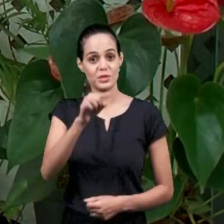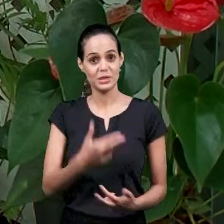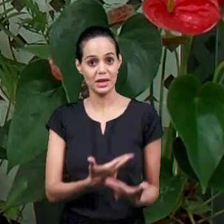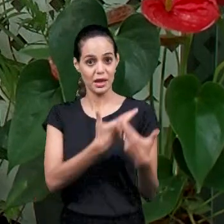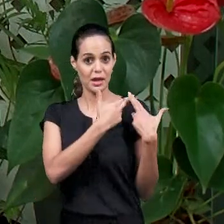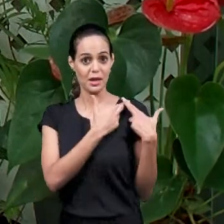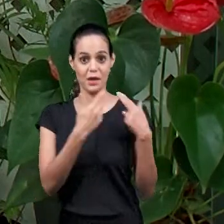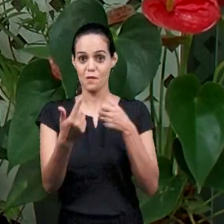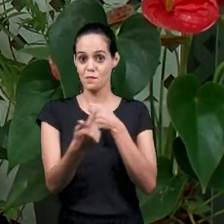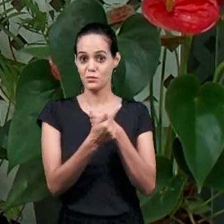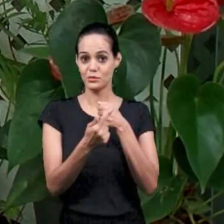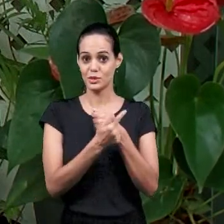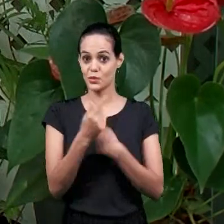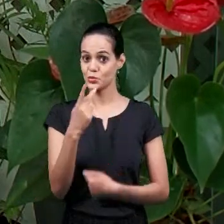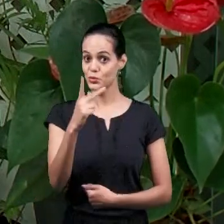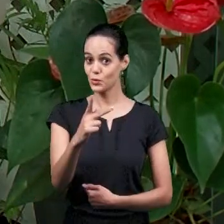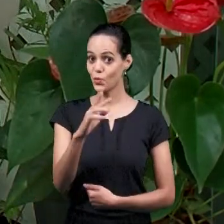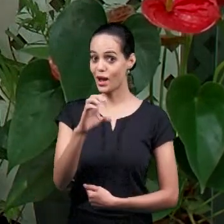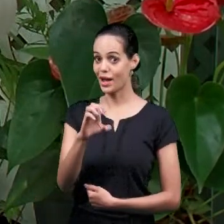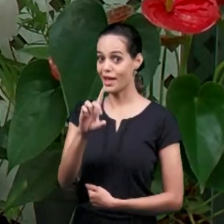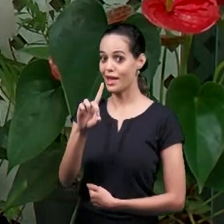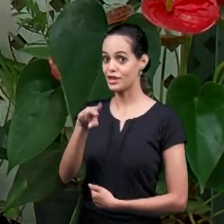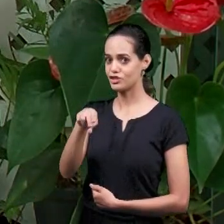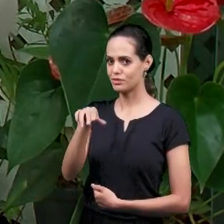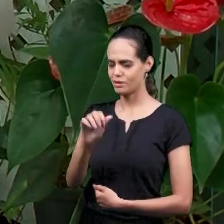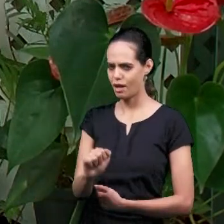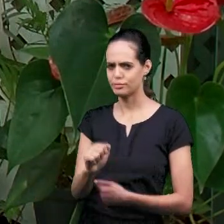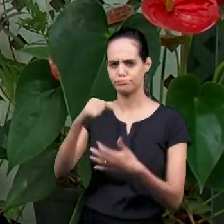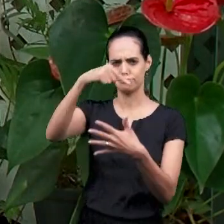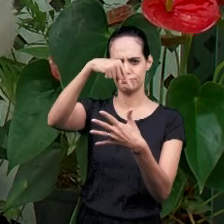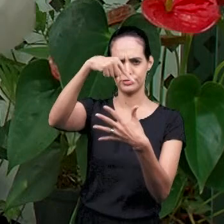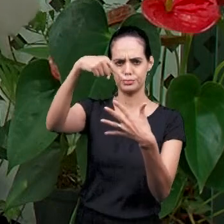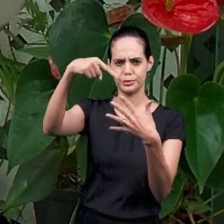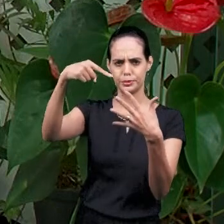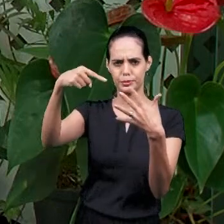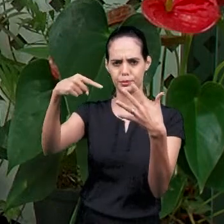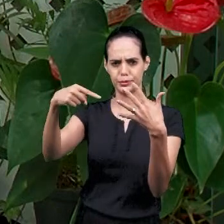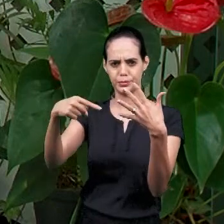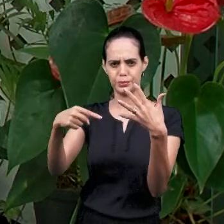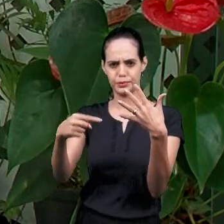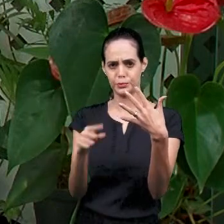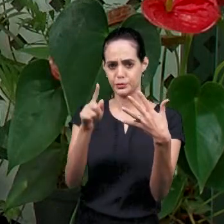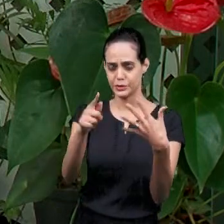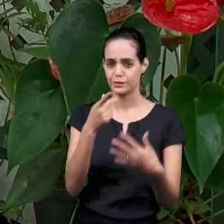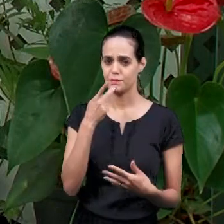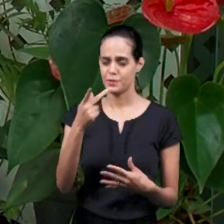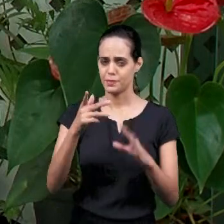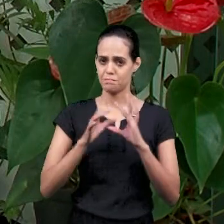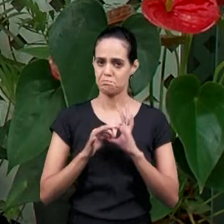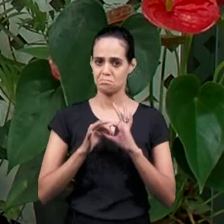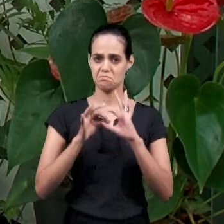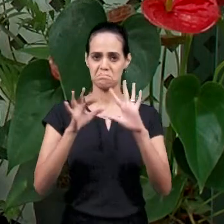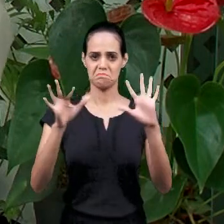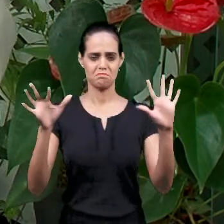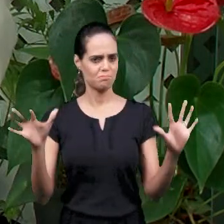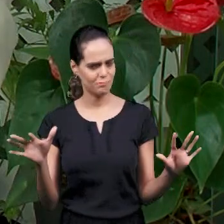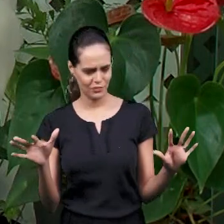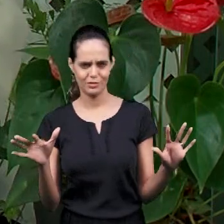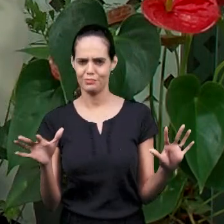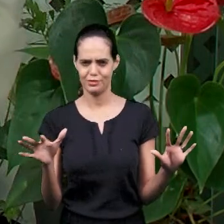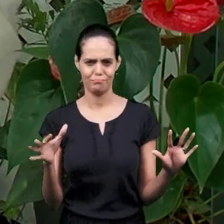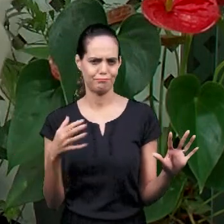Et donc, c'est dans tes mains. Actuellement, quelques points que tu mets, peu de choses, mais sois à l'aise